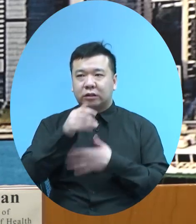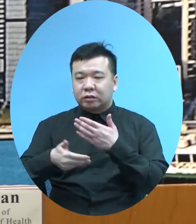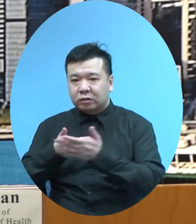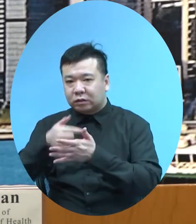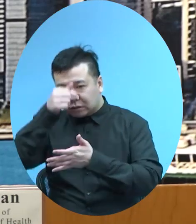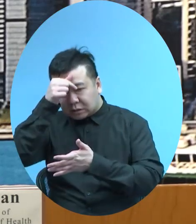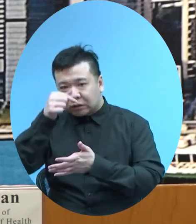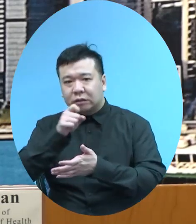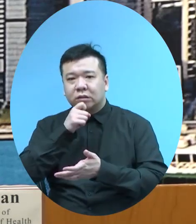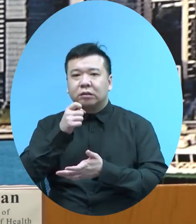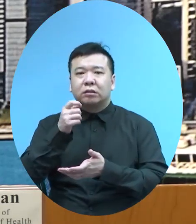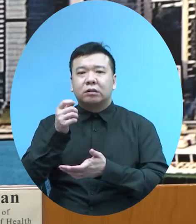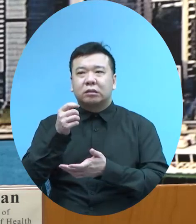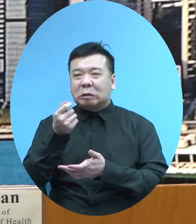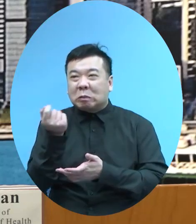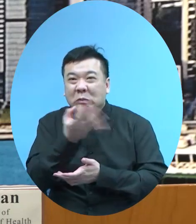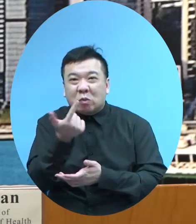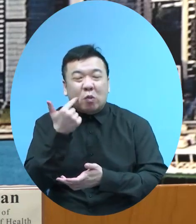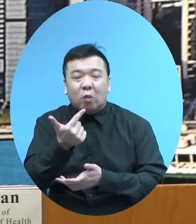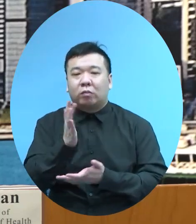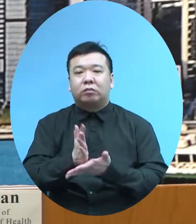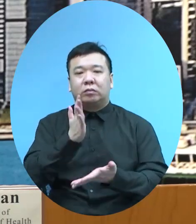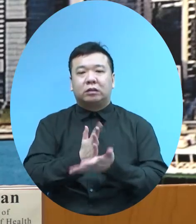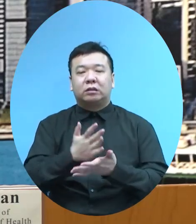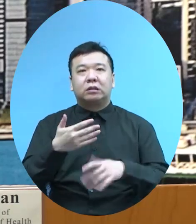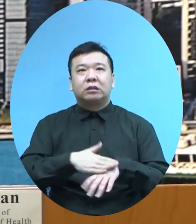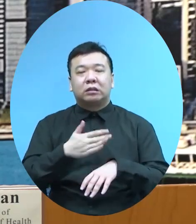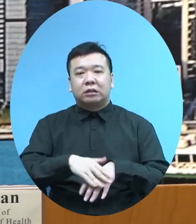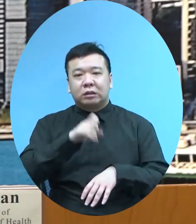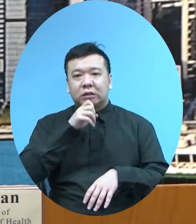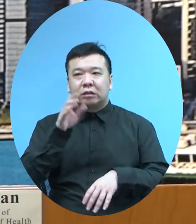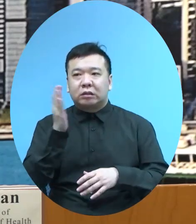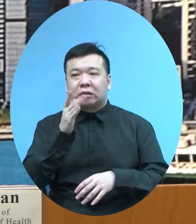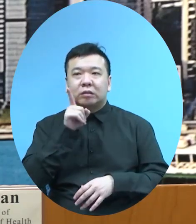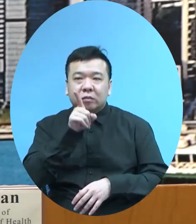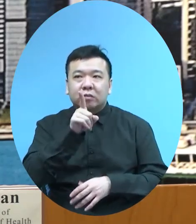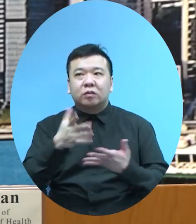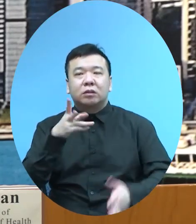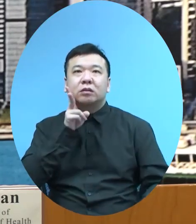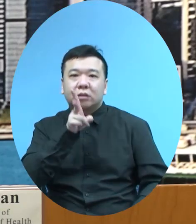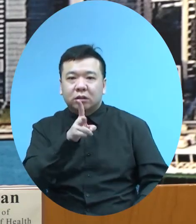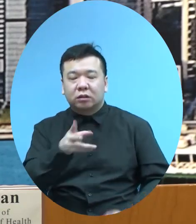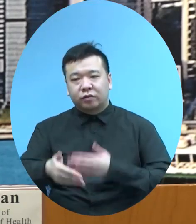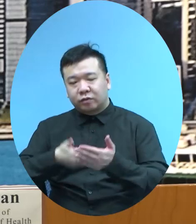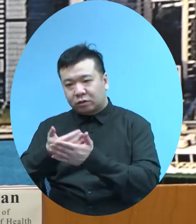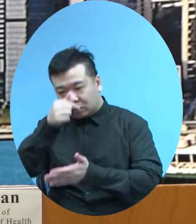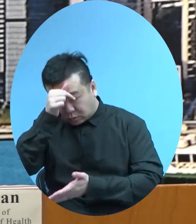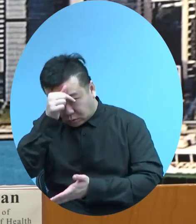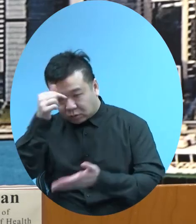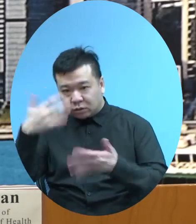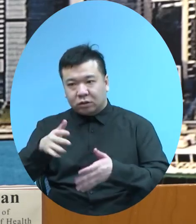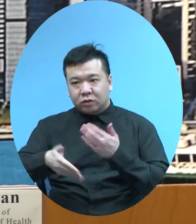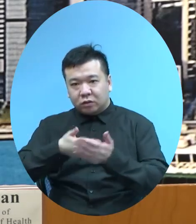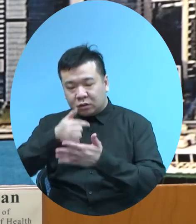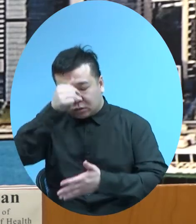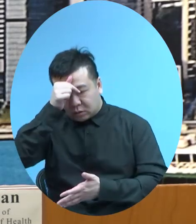咗嘅數量咧，其實真係唔多，因為即係通常我哋都會隔翻一個禮拜或者兩個禮拜去覆診，亦都覆診嗰陣